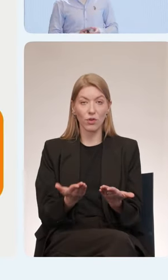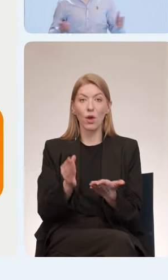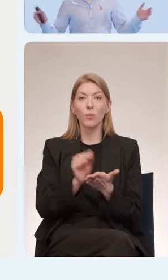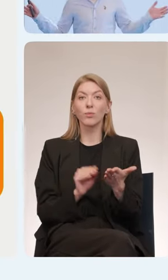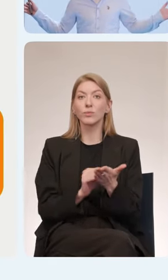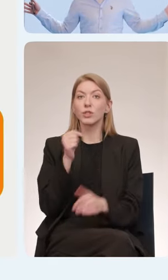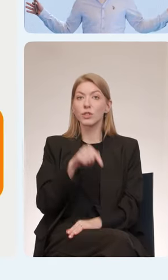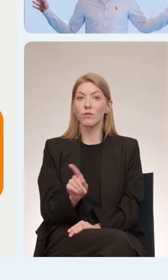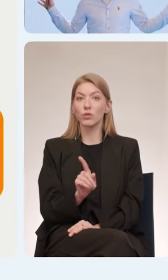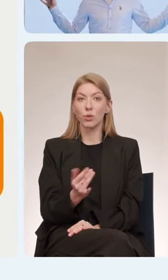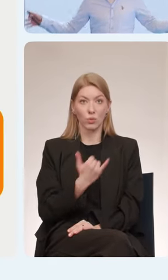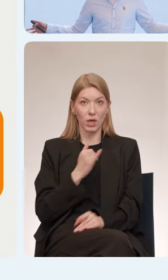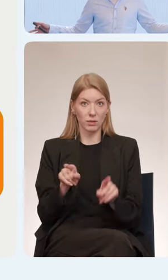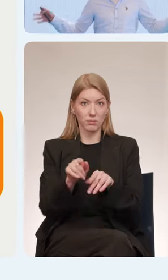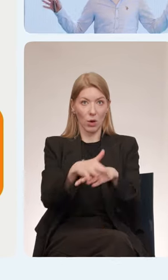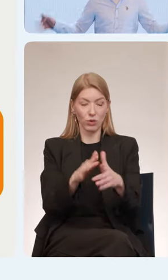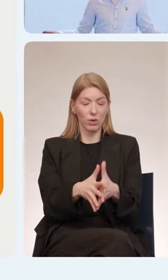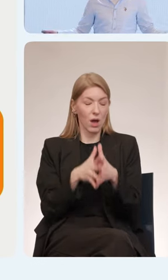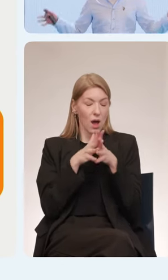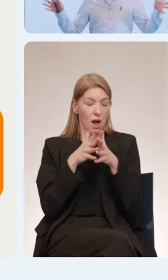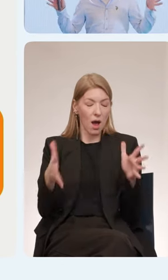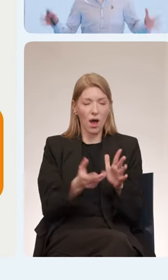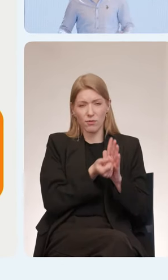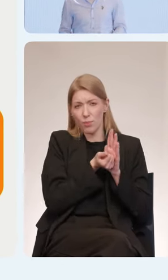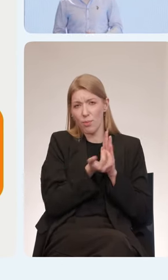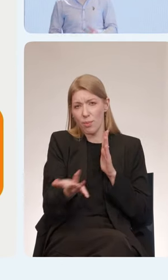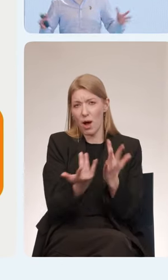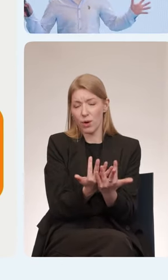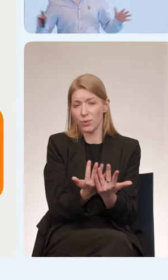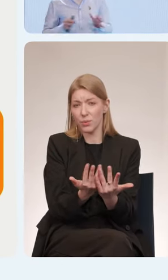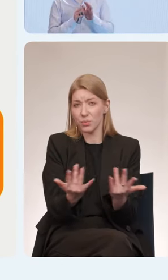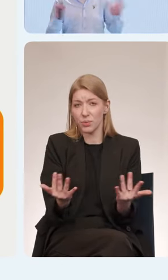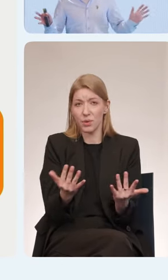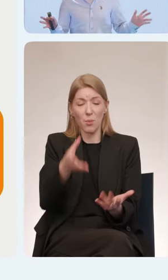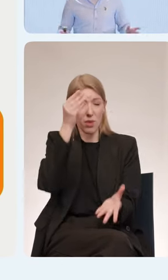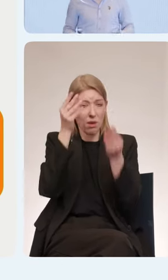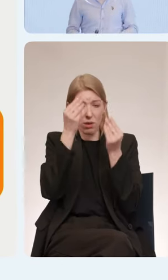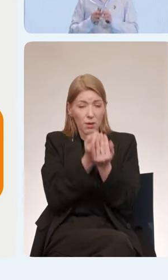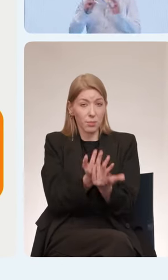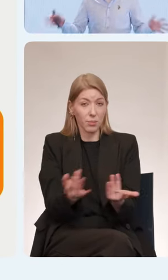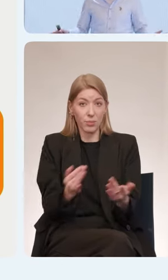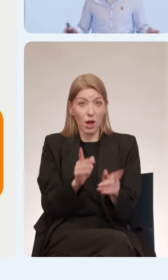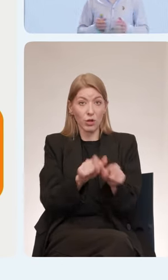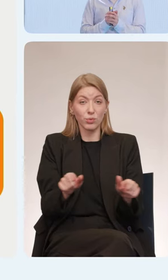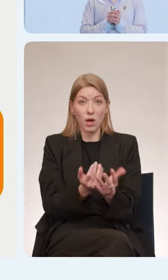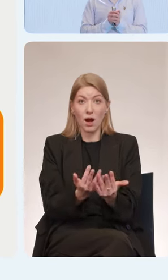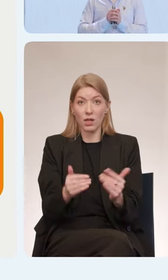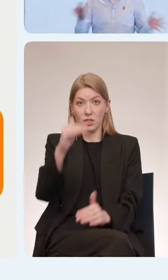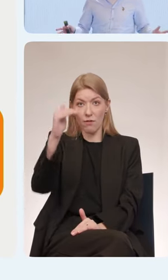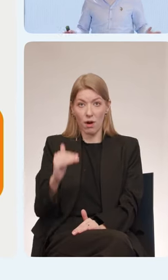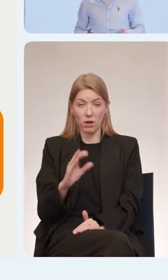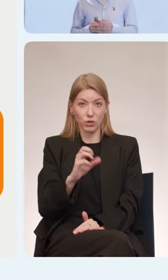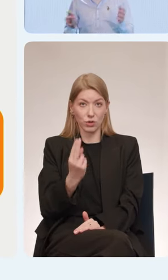нас очень такая аудитория большая, разношерстная, разная, люди абсолютно разного социального статуса,